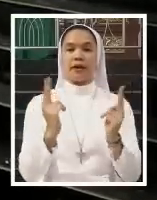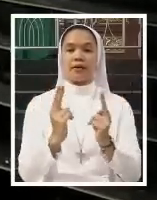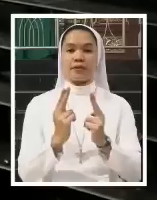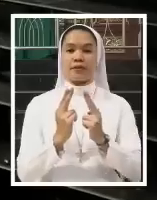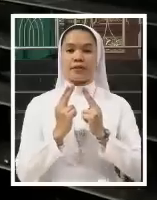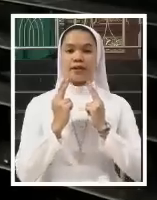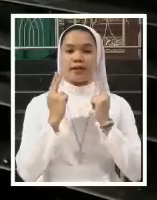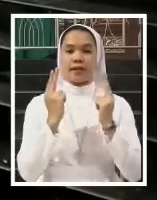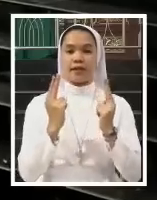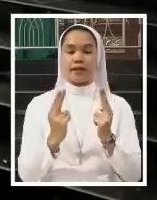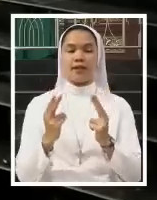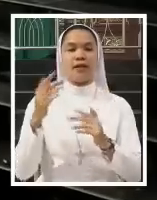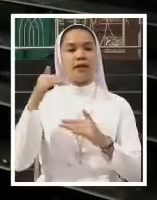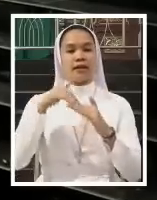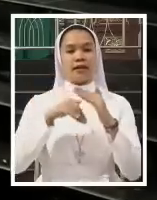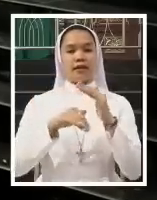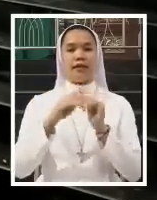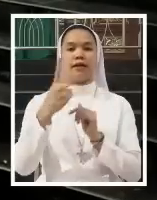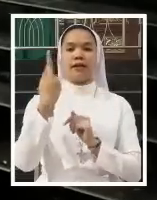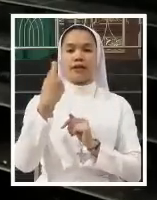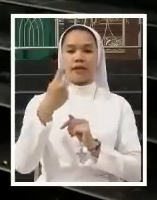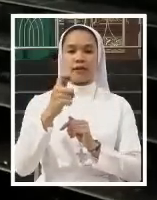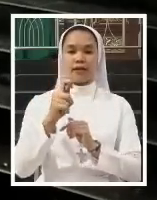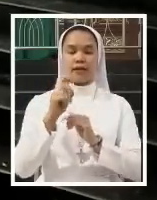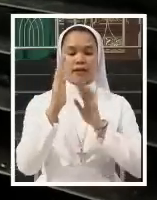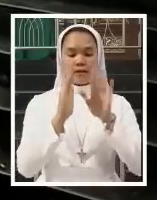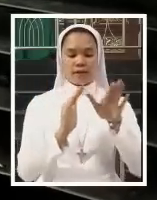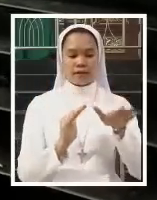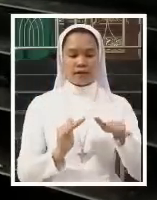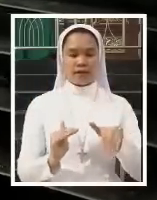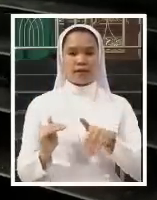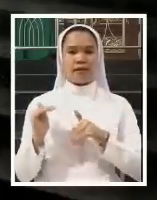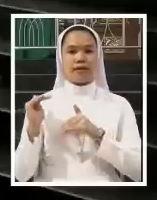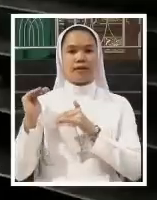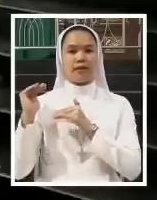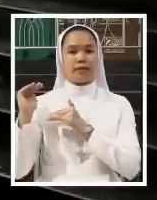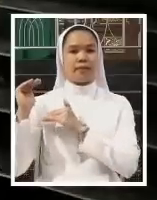kamurawayan. O sana sa